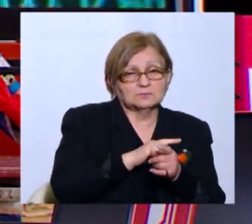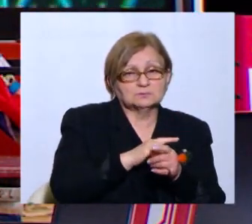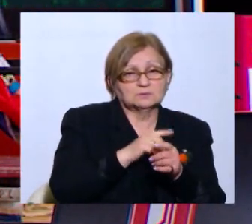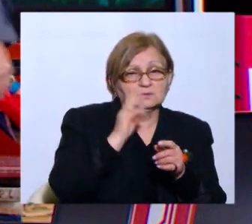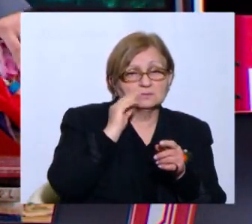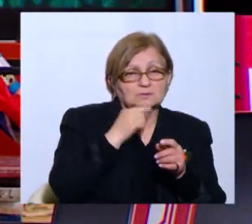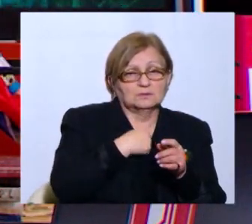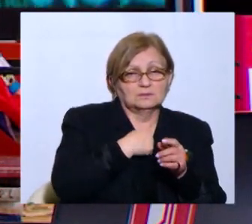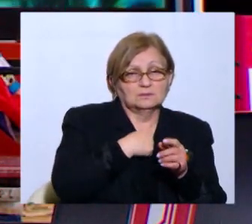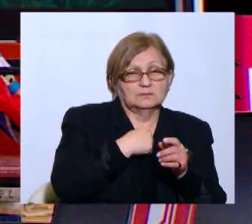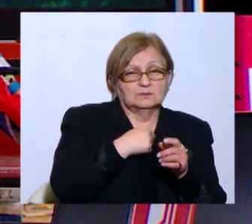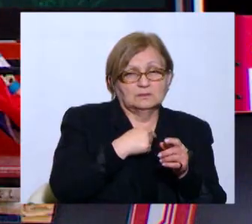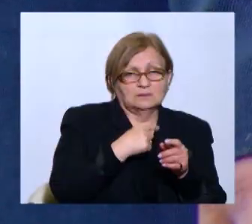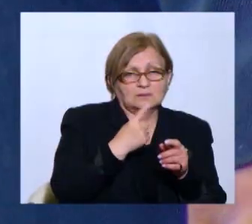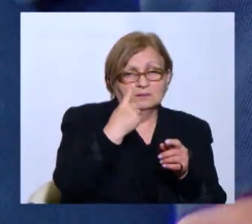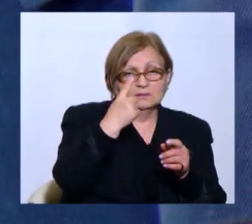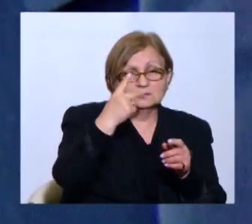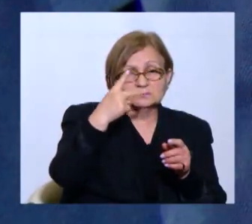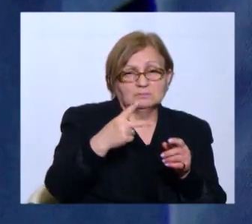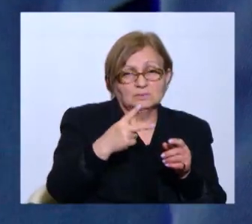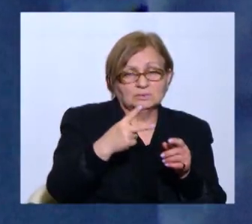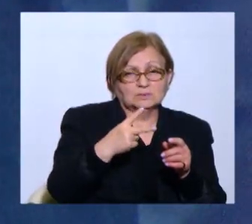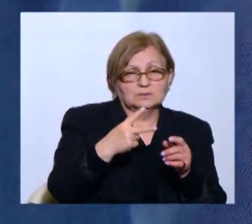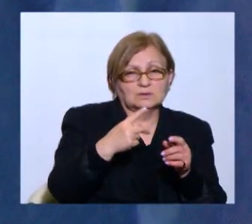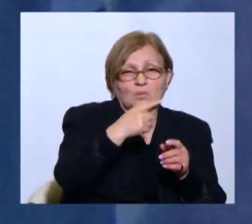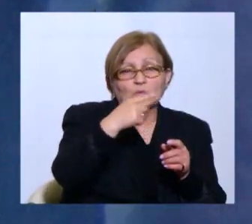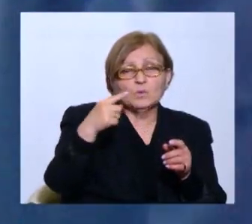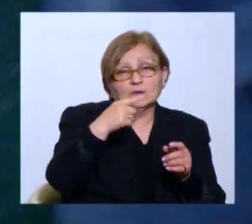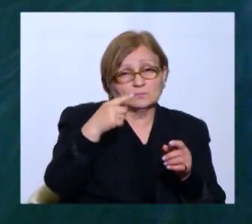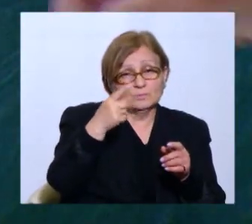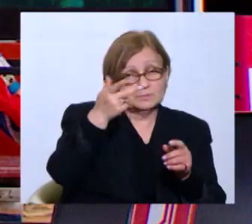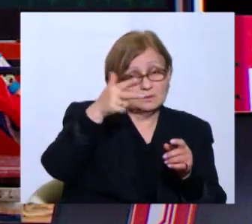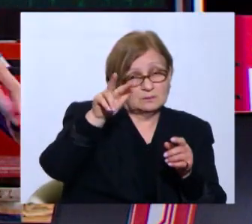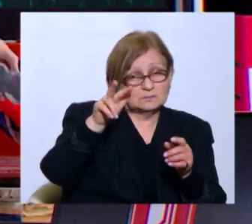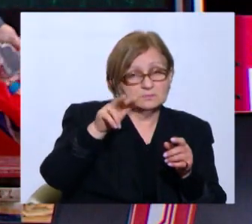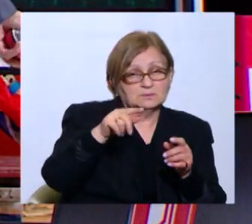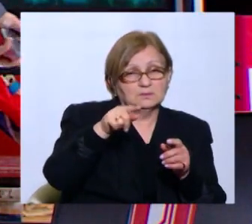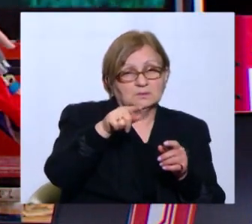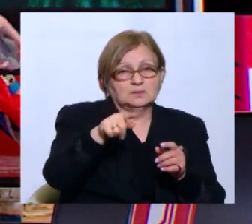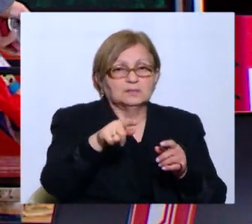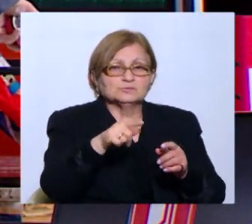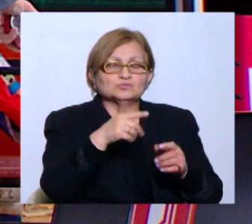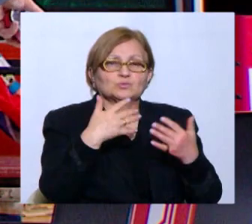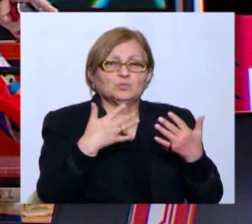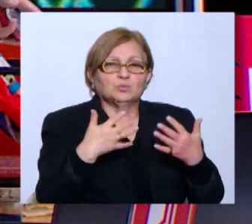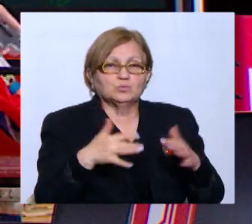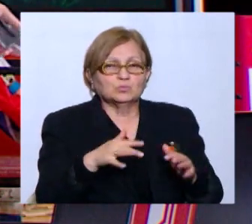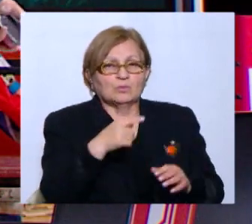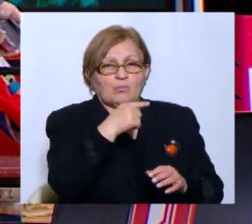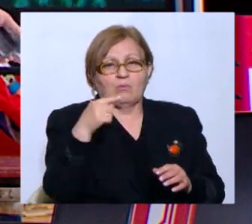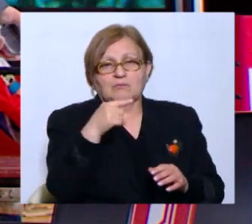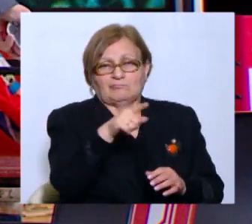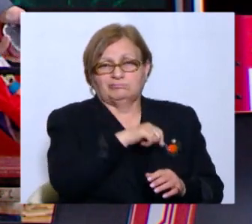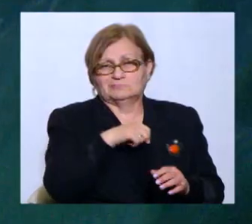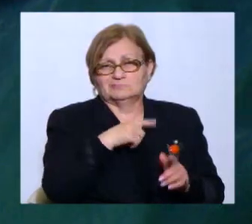როდესაც ჩვენ ვიღებთ 1.2-ს უარყოფით ხარისხში, ეს ხომ ფაქტიურად თუ არ ყოფითი ხარისხი ერთი მეორედი, ხო,